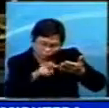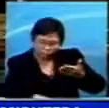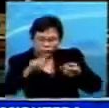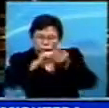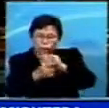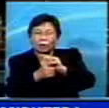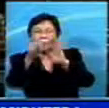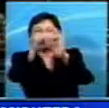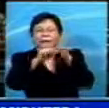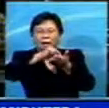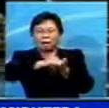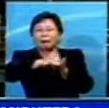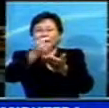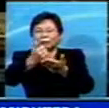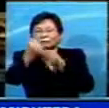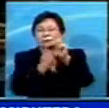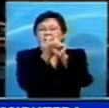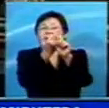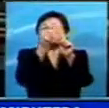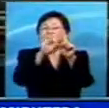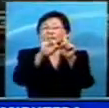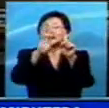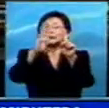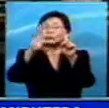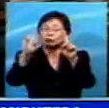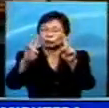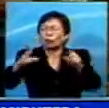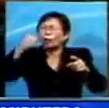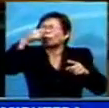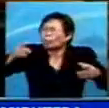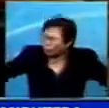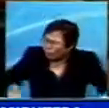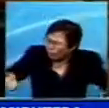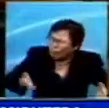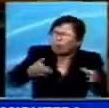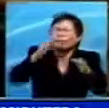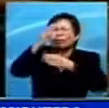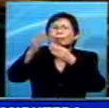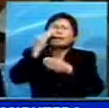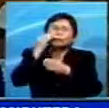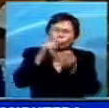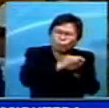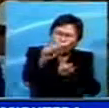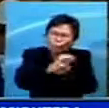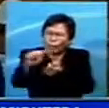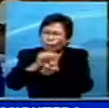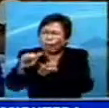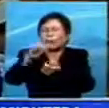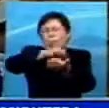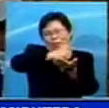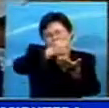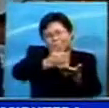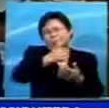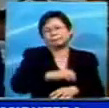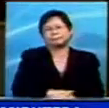akaunan 1967 bagi menggalakkan Lebih ramai Bumiputera mendapat kelulusan dalam bidang profesional